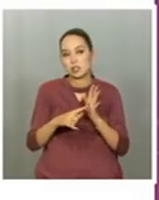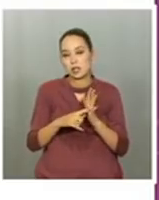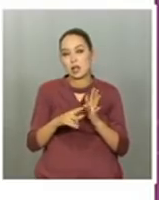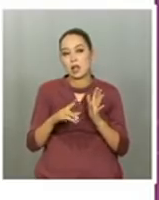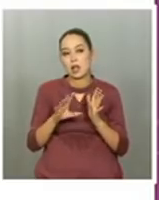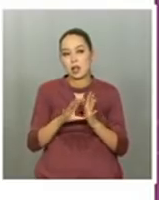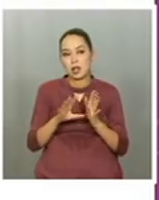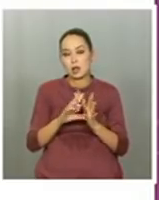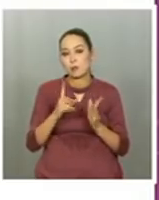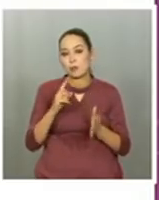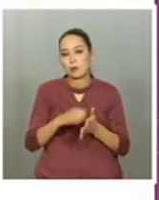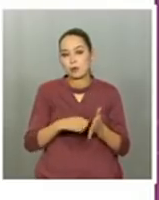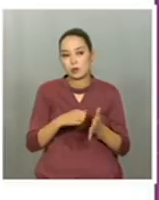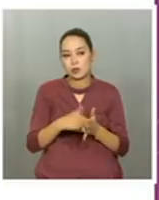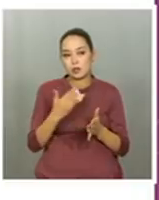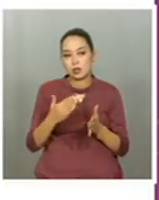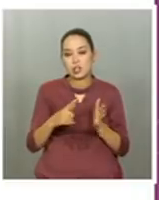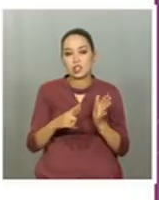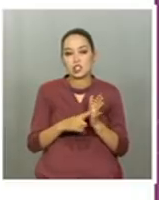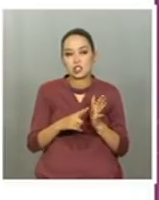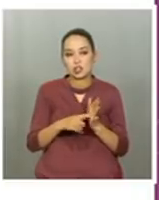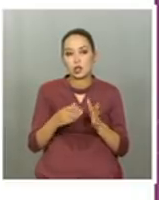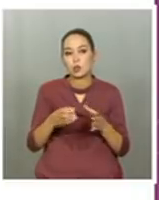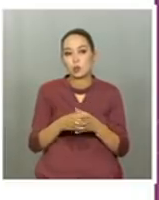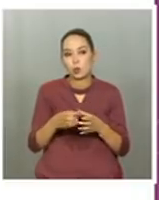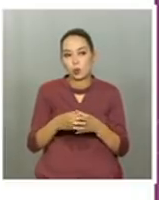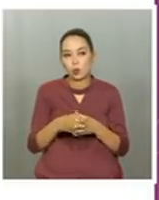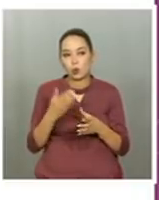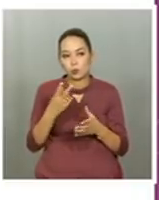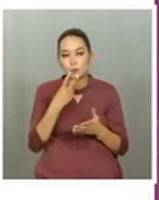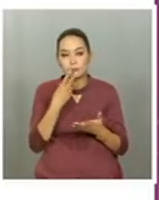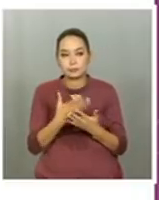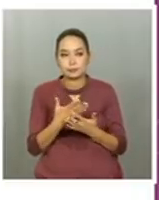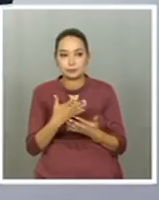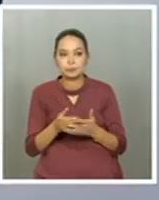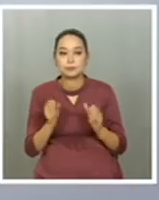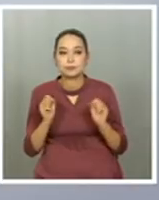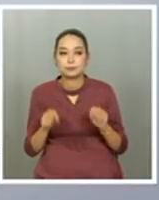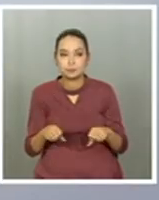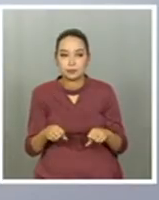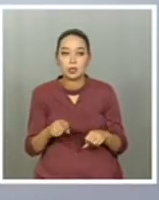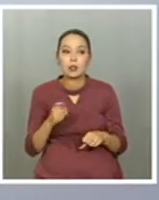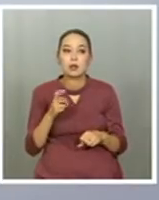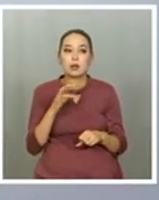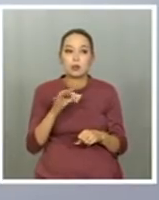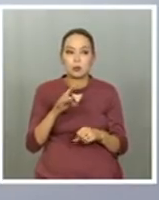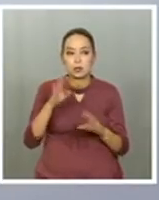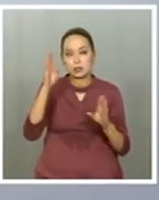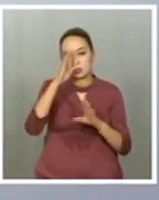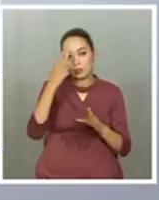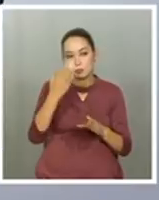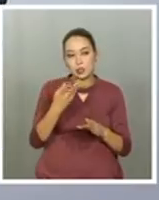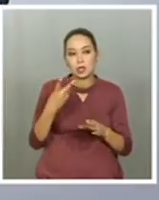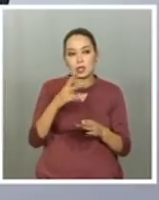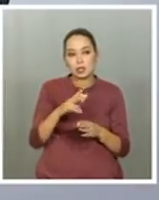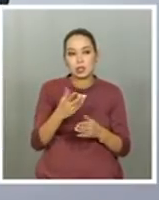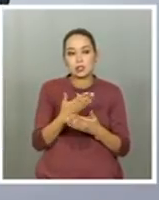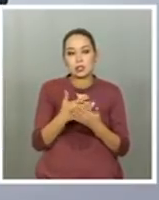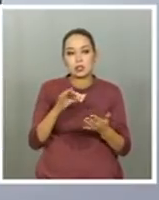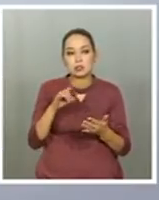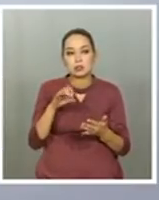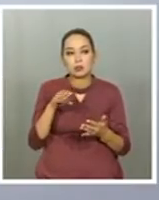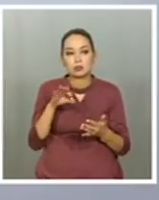себепті оның 7-ші топта жатқанын білуге болады. Хлор табиғатта 2 түрлі изотоп түрінде